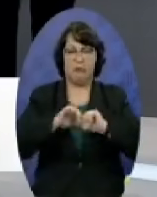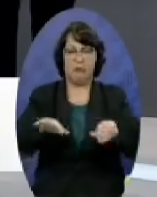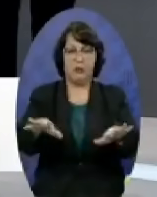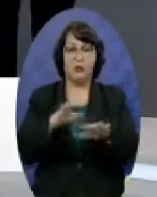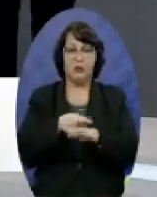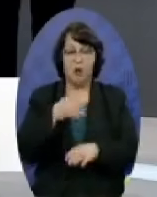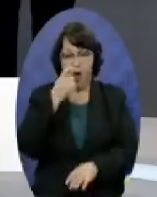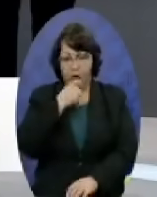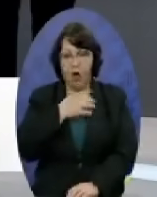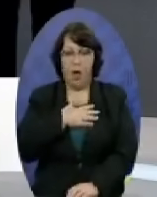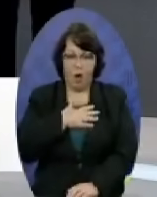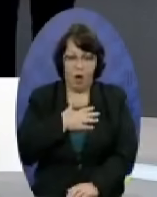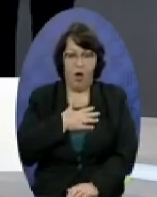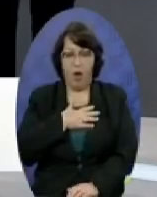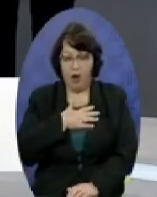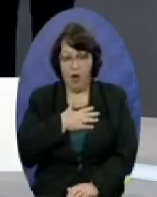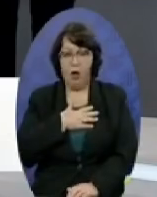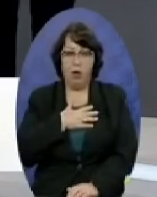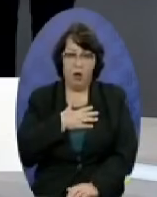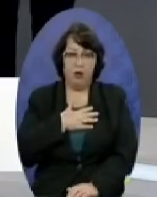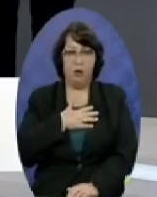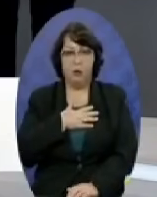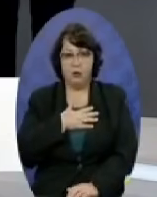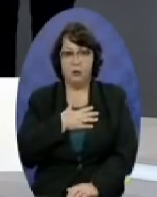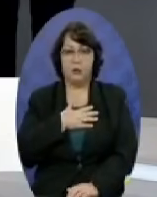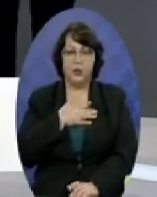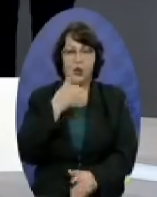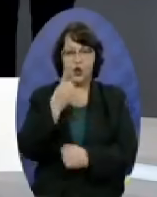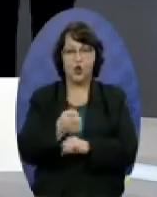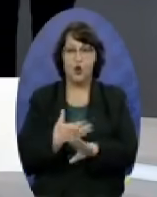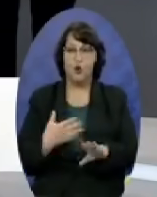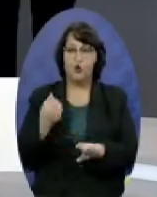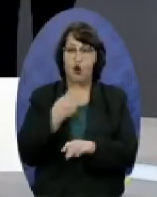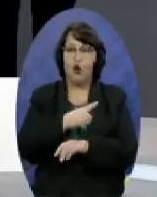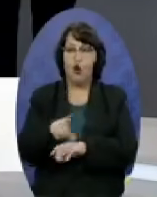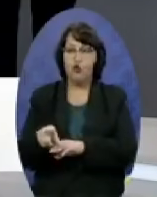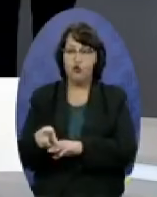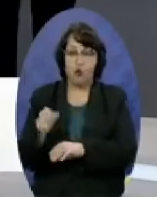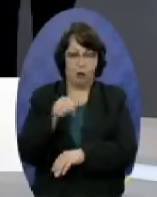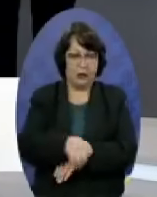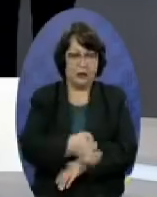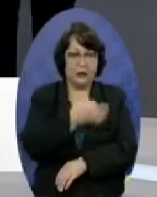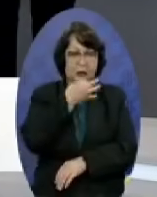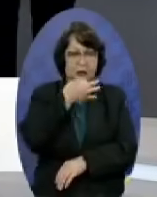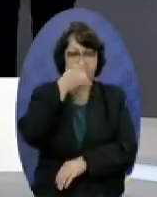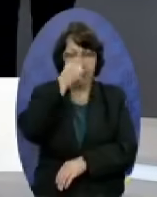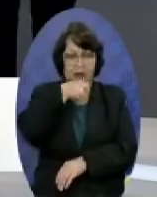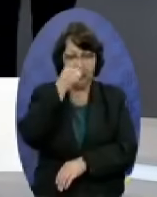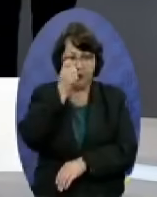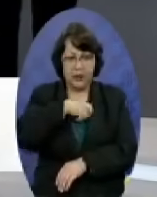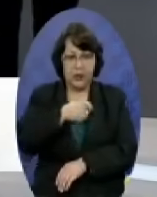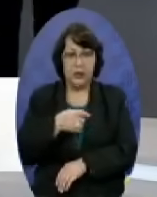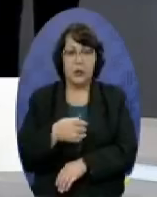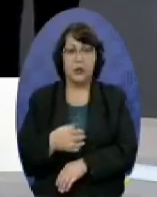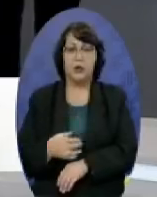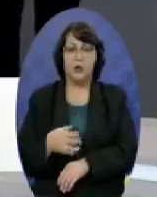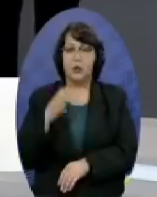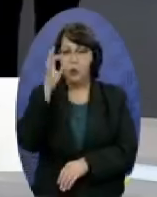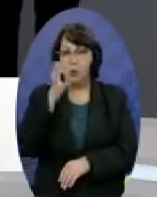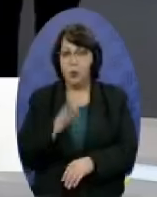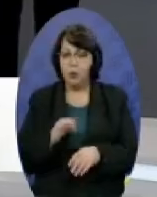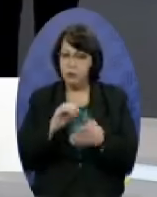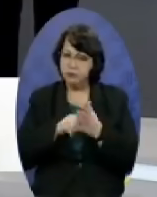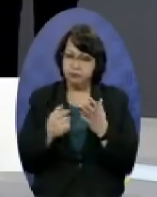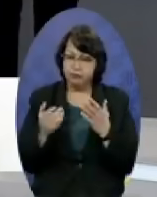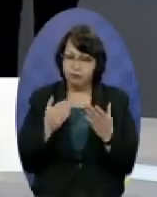бол яг үдийд бас яг вирус дэгдэж эхэлсэн байсан. Тэгэхээр яг мөн үетэй харьцуулаад хувийг хувьчилж гарахтаа